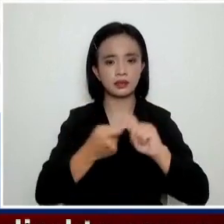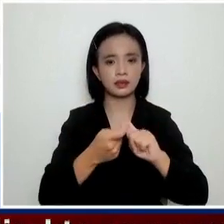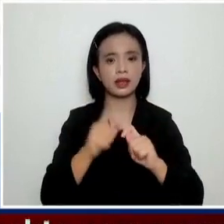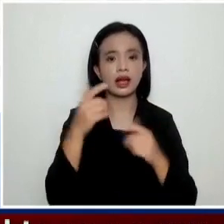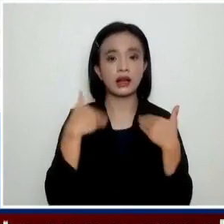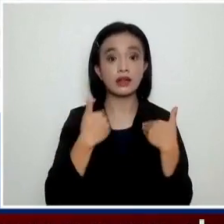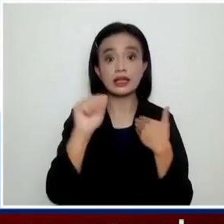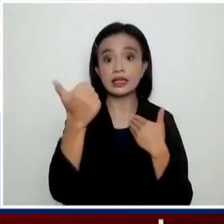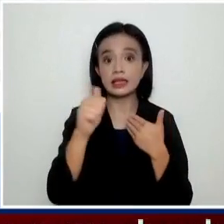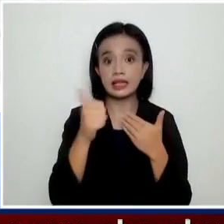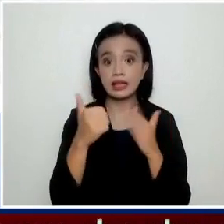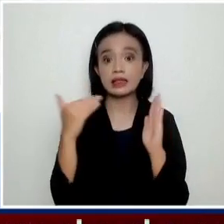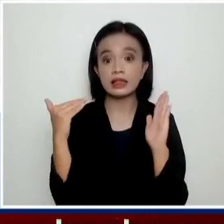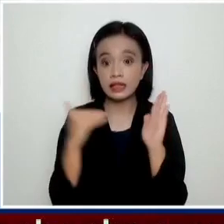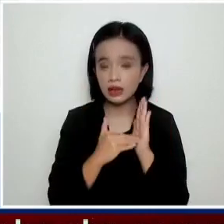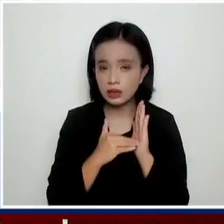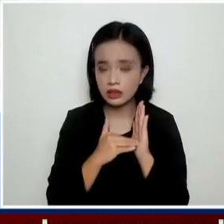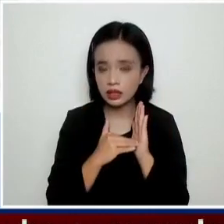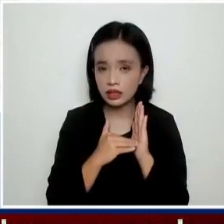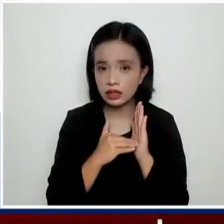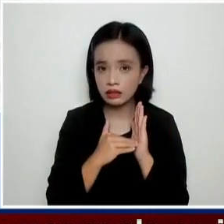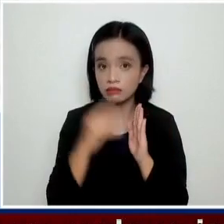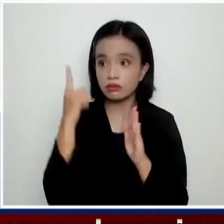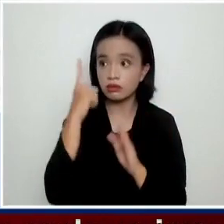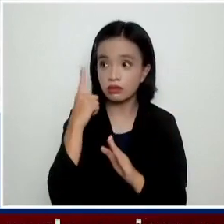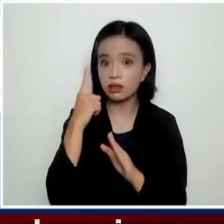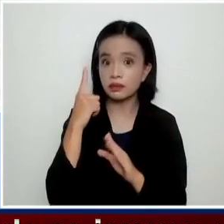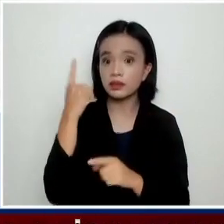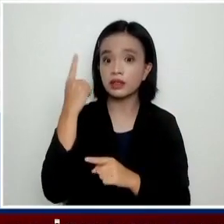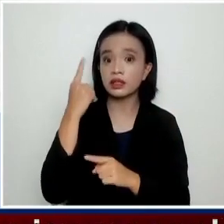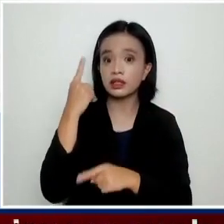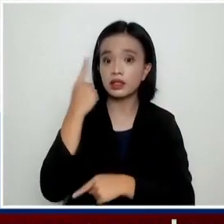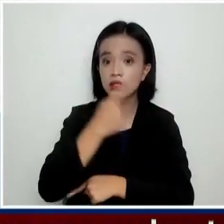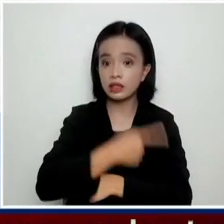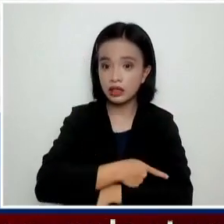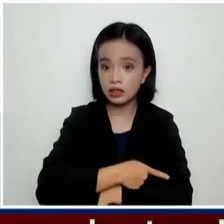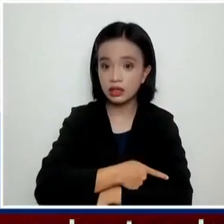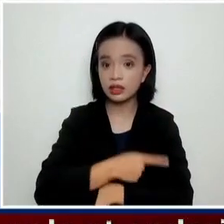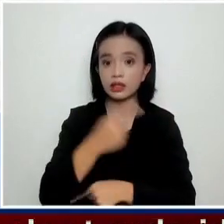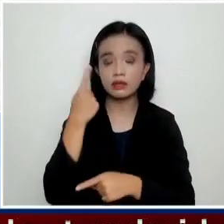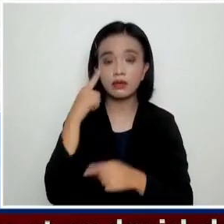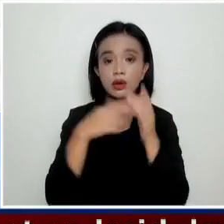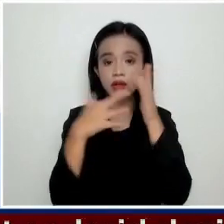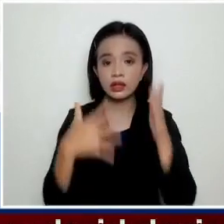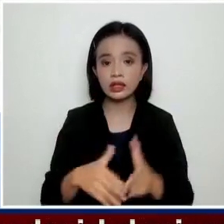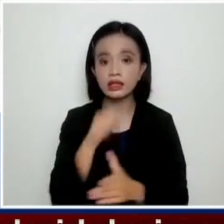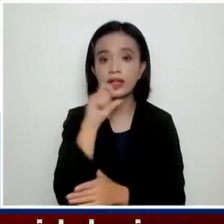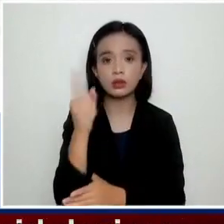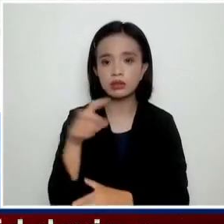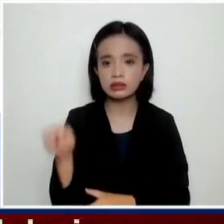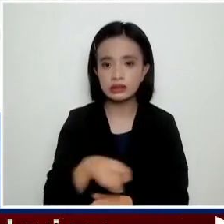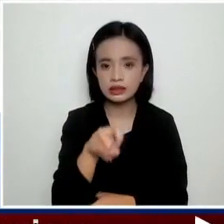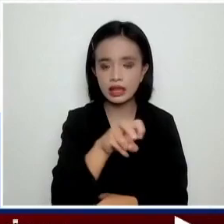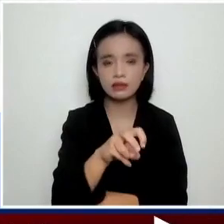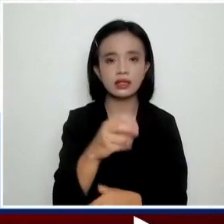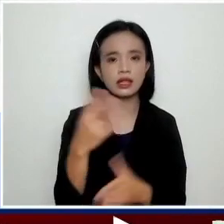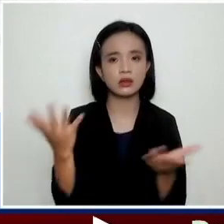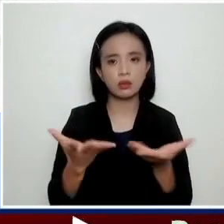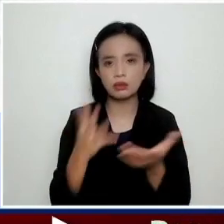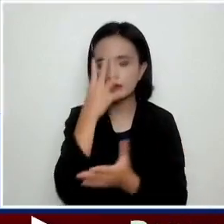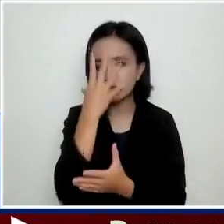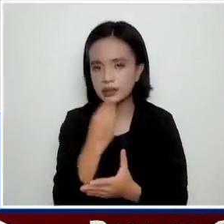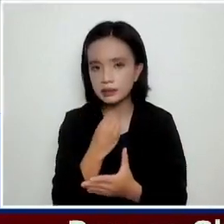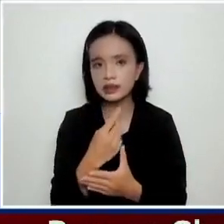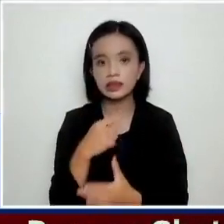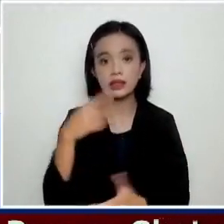pisong per diem kada araw ng convention ang mga delegado bukod sa travel at lodging expenses. Sa